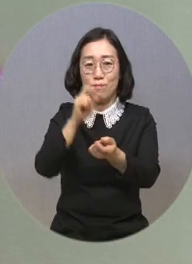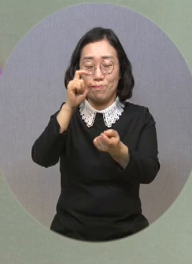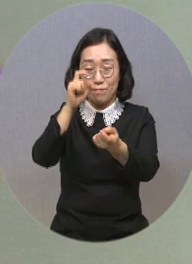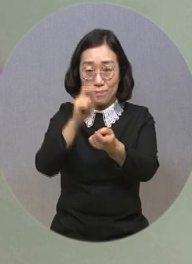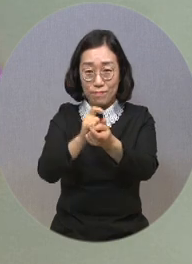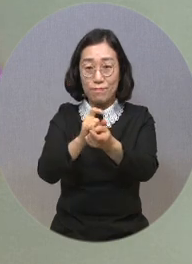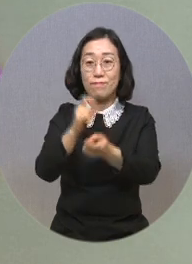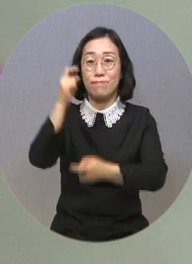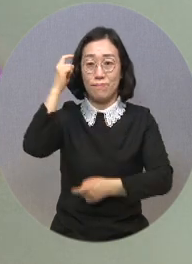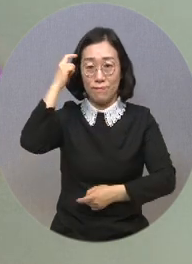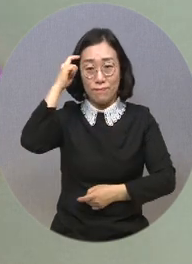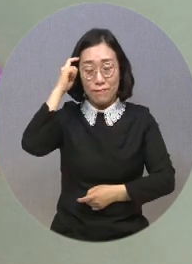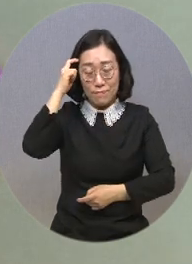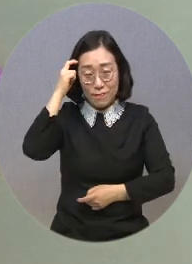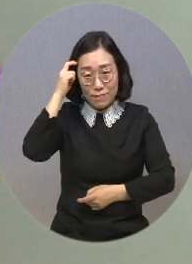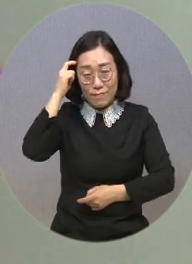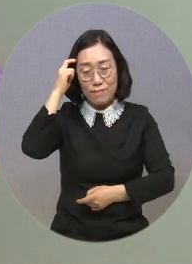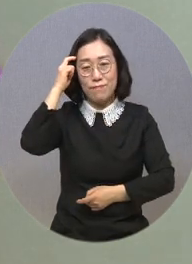생각하면서